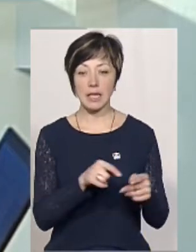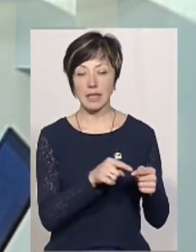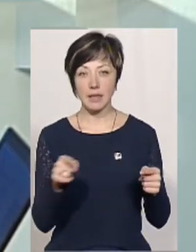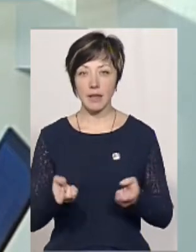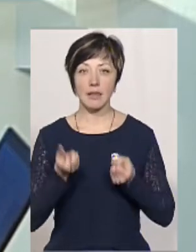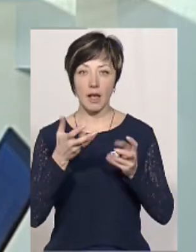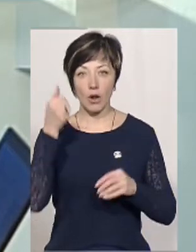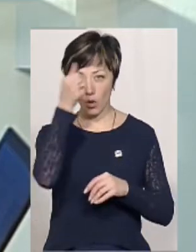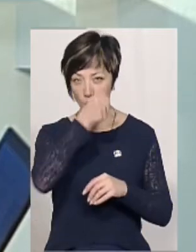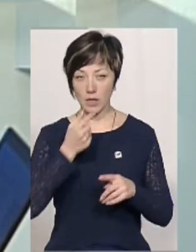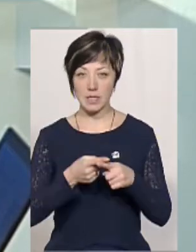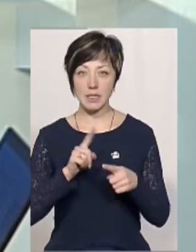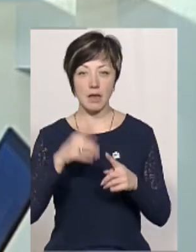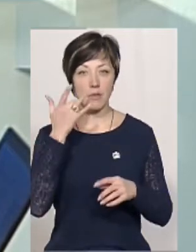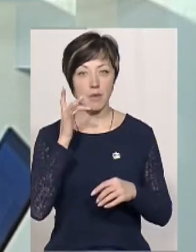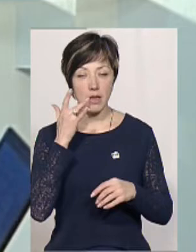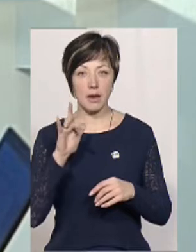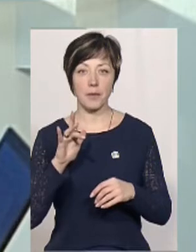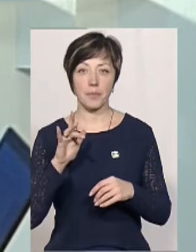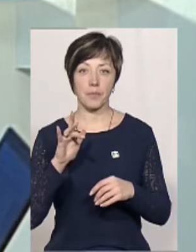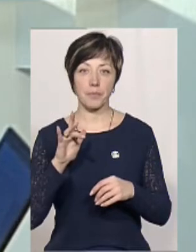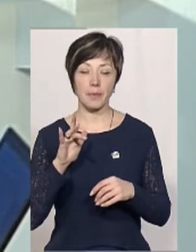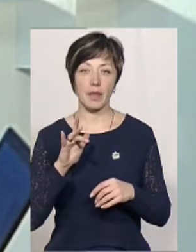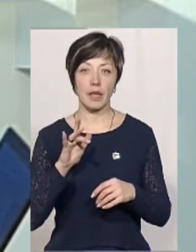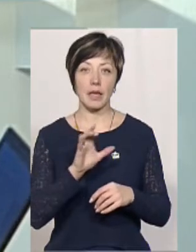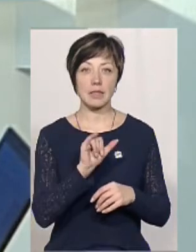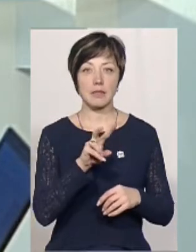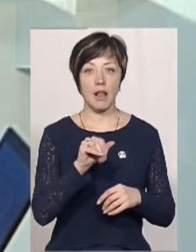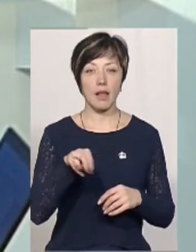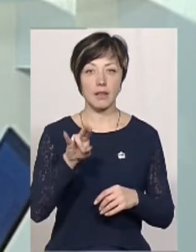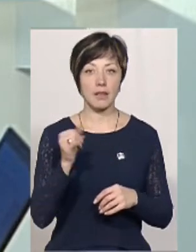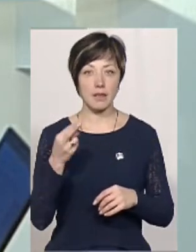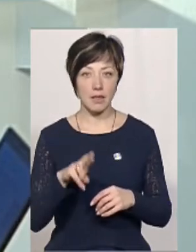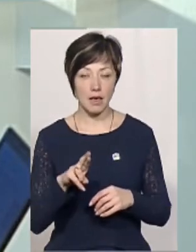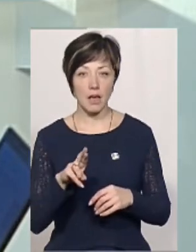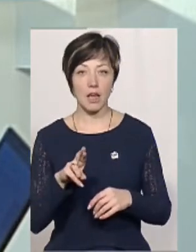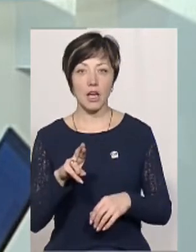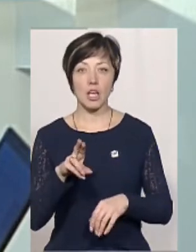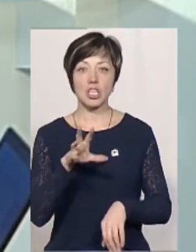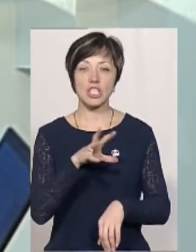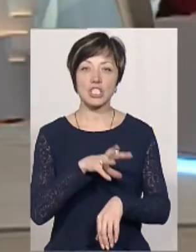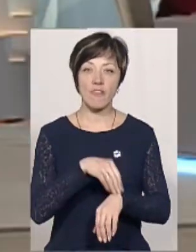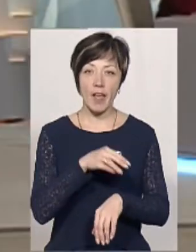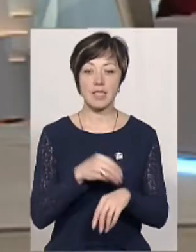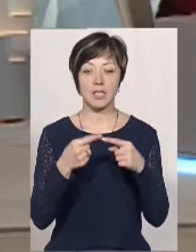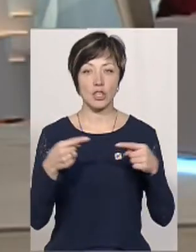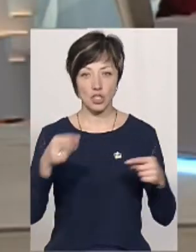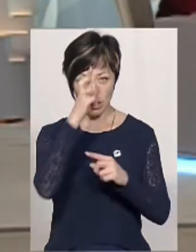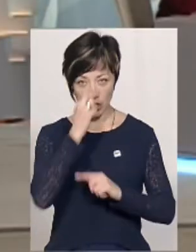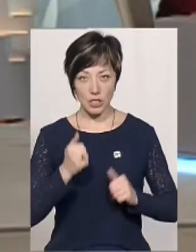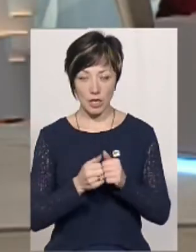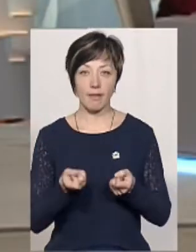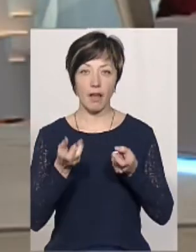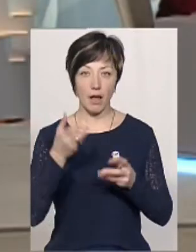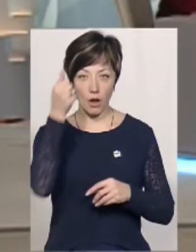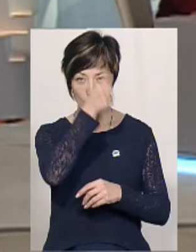протягом декількох років. Зокрема, це Сполучені Штати Америки, Ісландія, Швеція також, та ряд інших, де вже